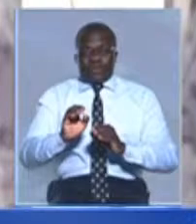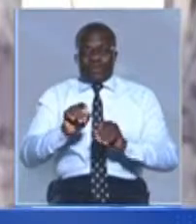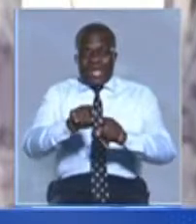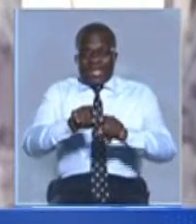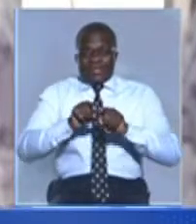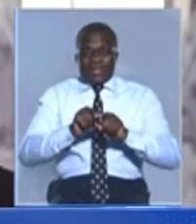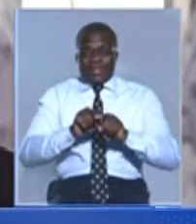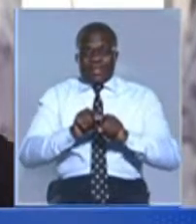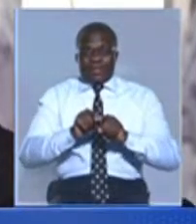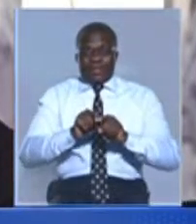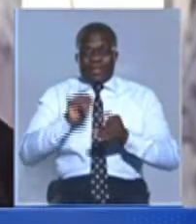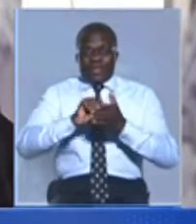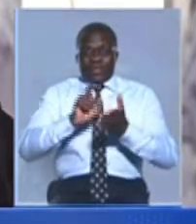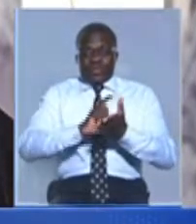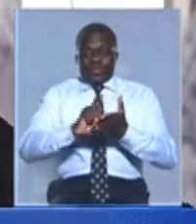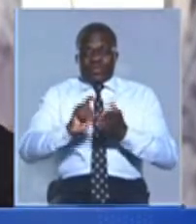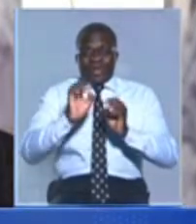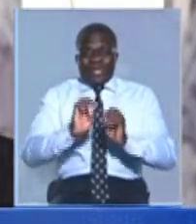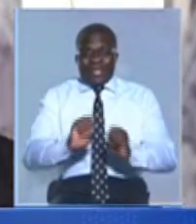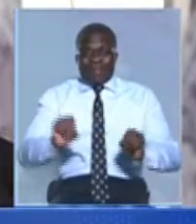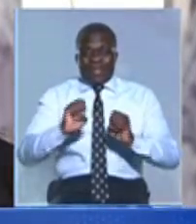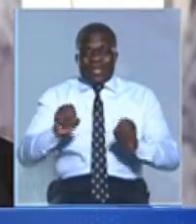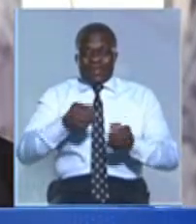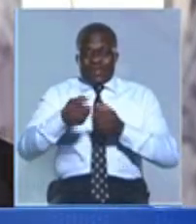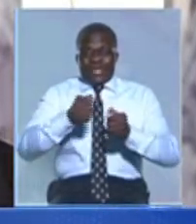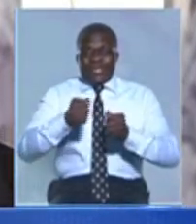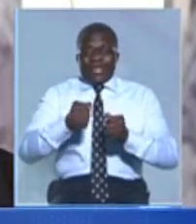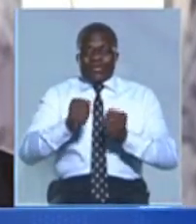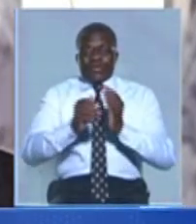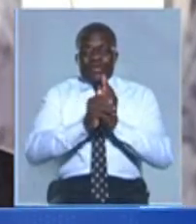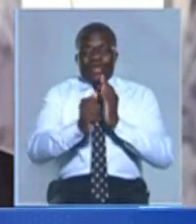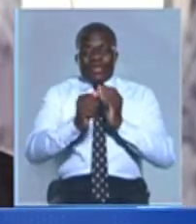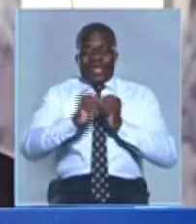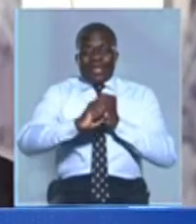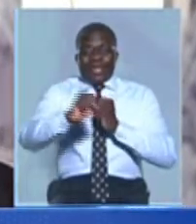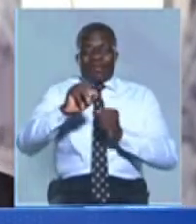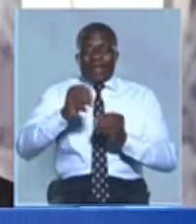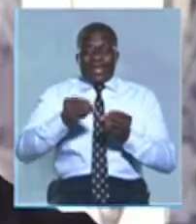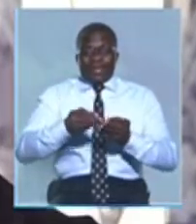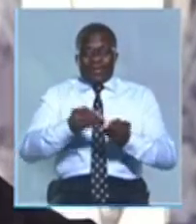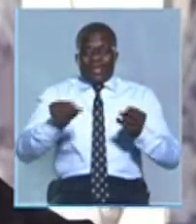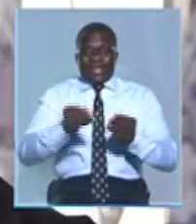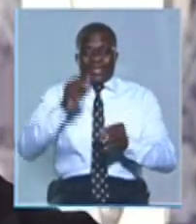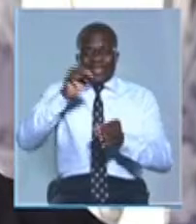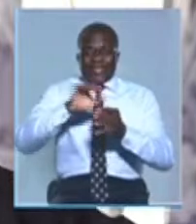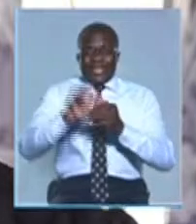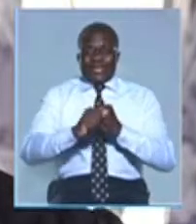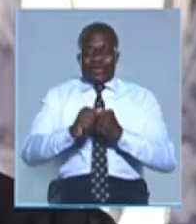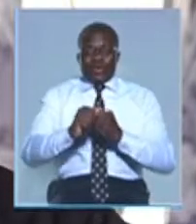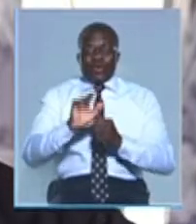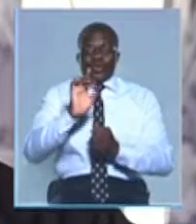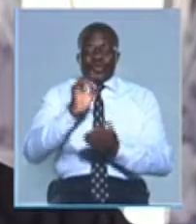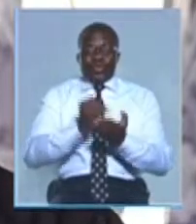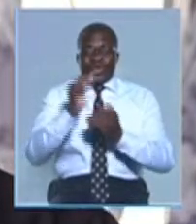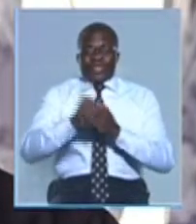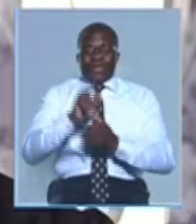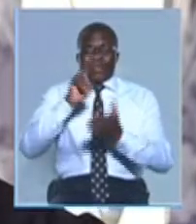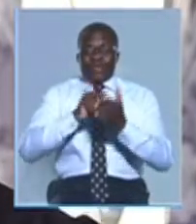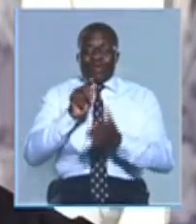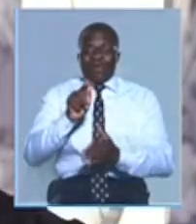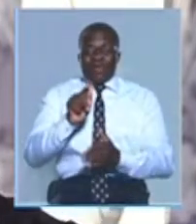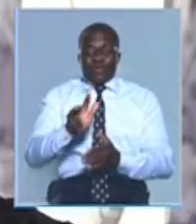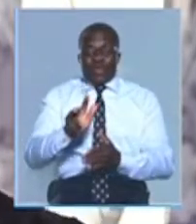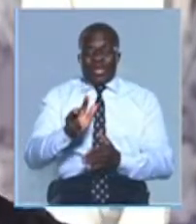Ainsi, ce séminaire d'évaluation de la gestion de la campagne médiatique des élections législatives du 8 janvier